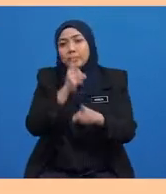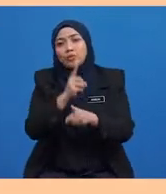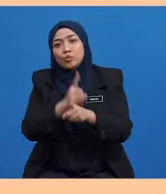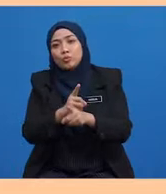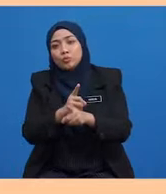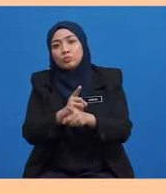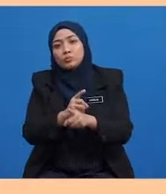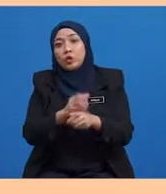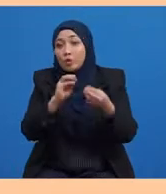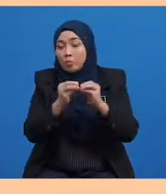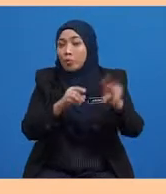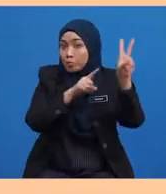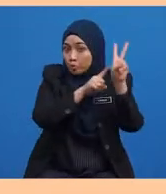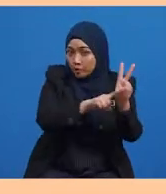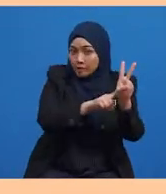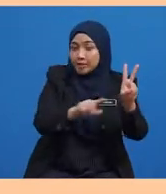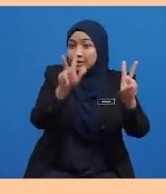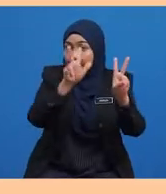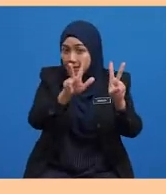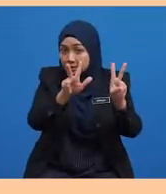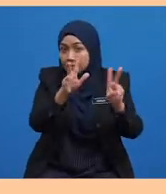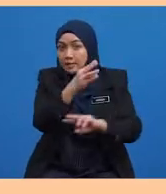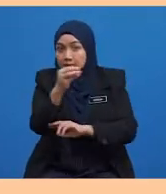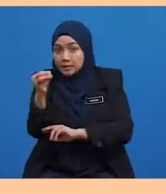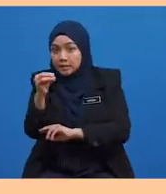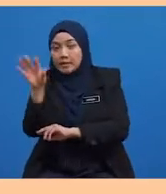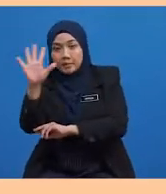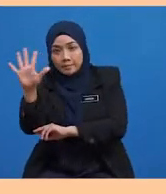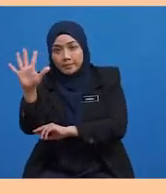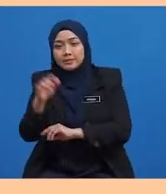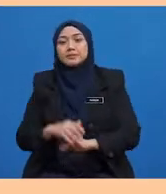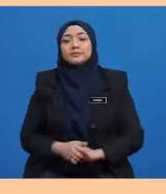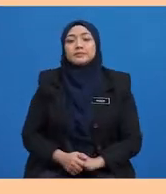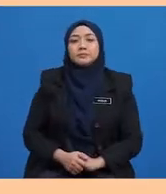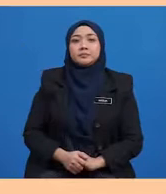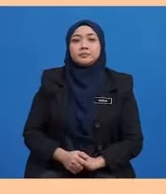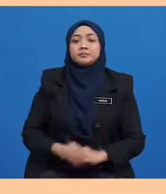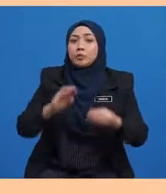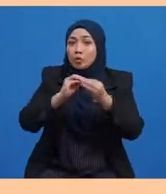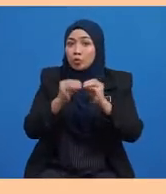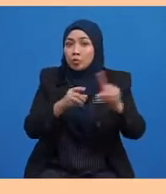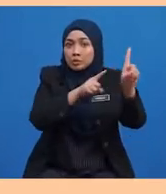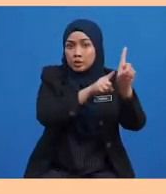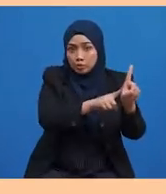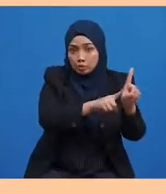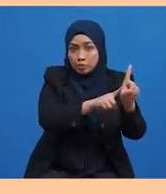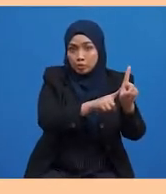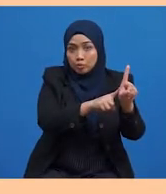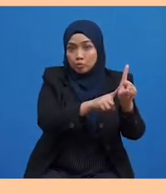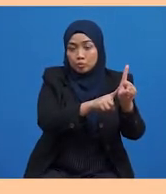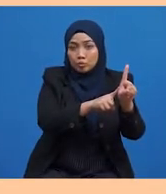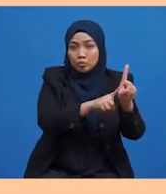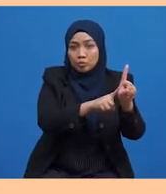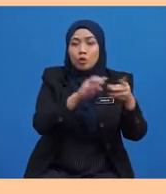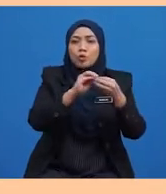iaitu 2, 3 dan 5. Nombor 1 adalah nombor